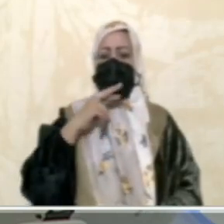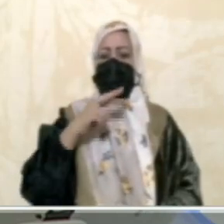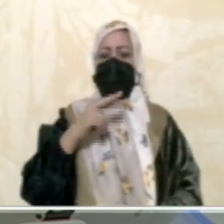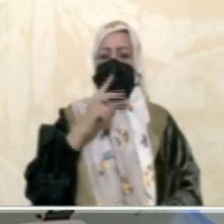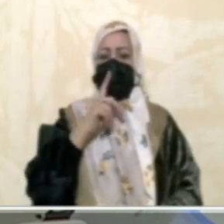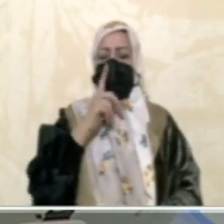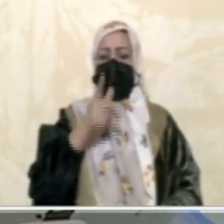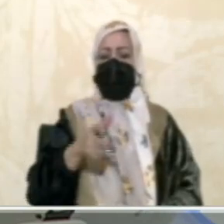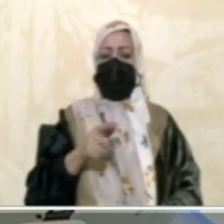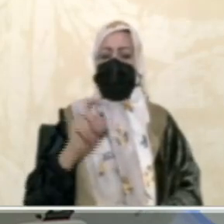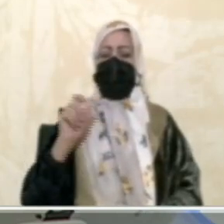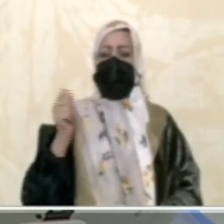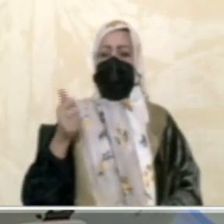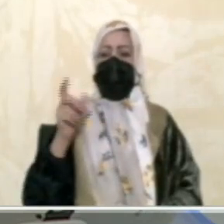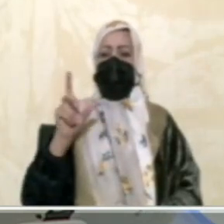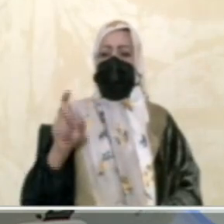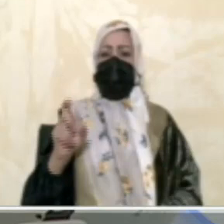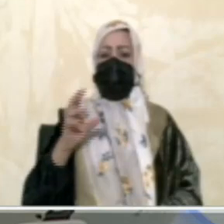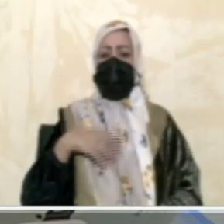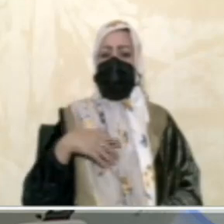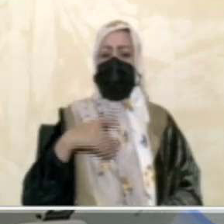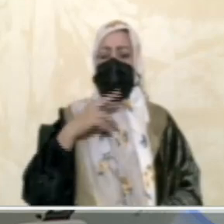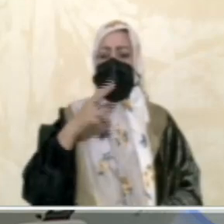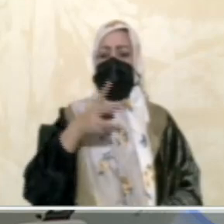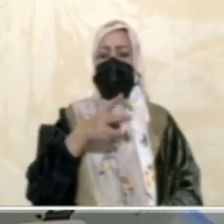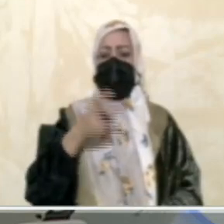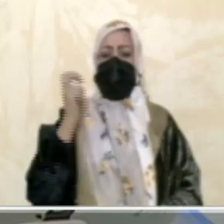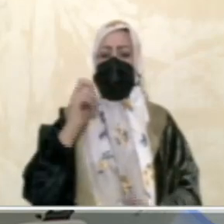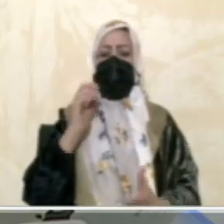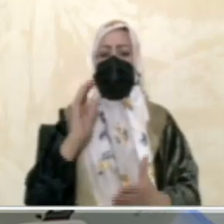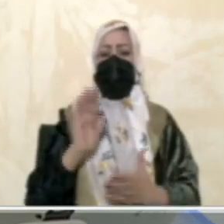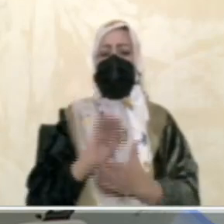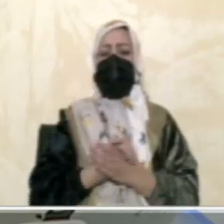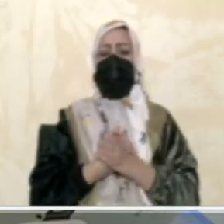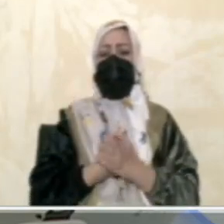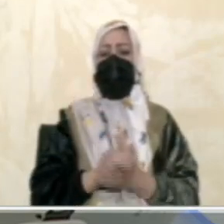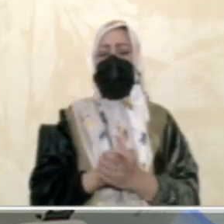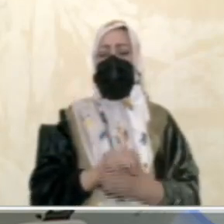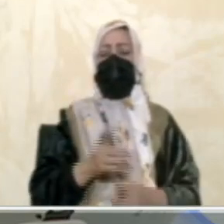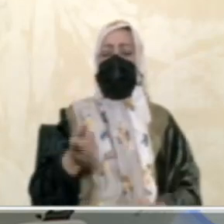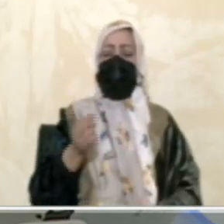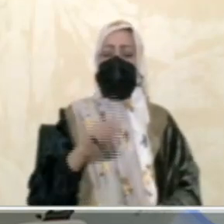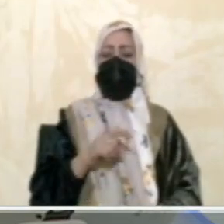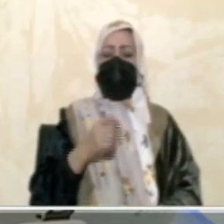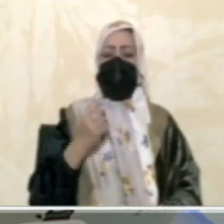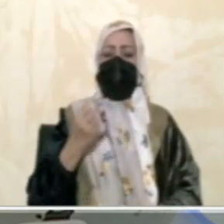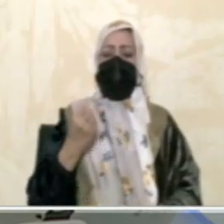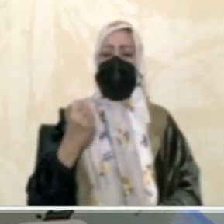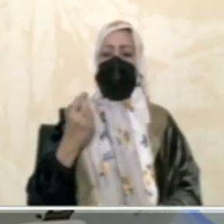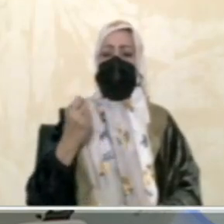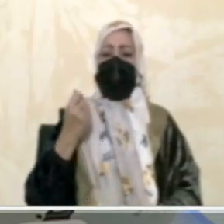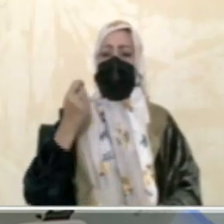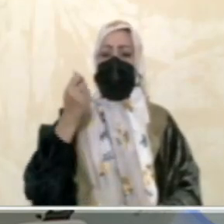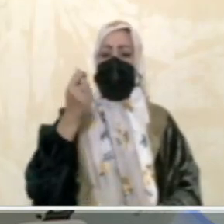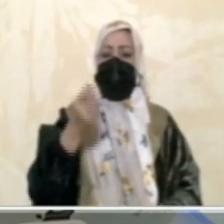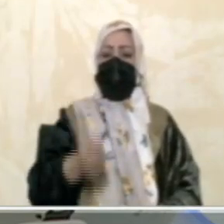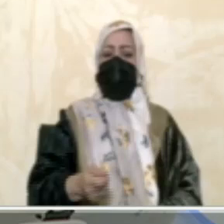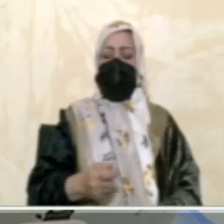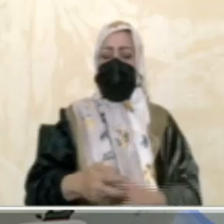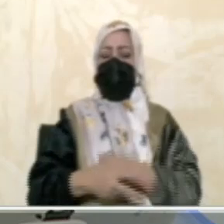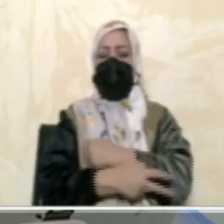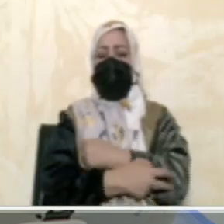اي الصحابه وهم يعطون القيمه او نقدك قال في زكاه الفطر فهي مساله فرعيه